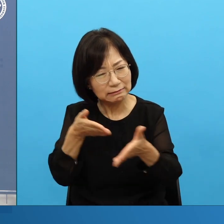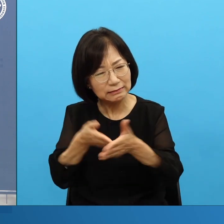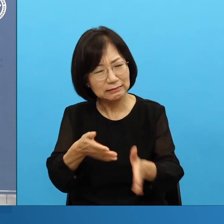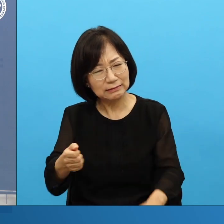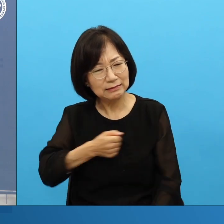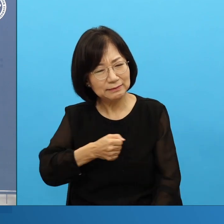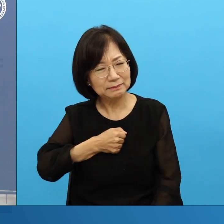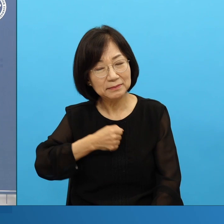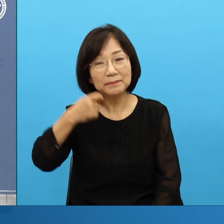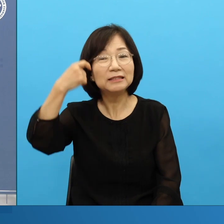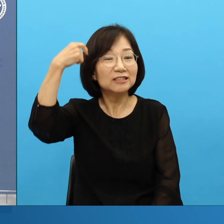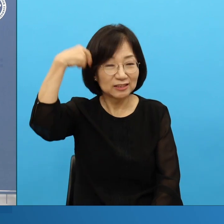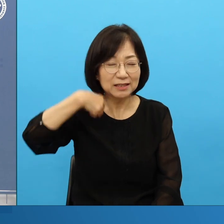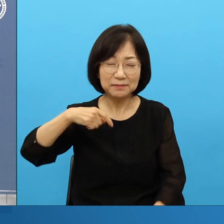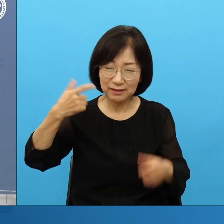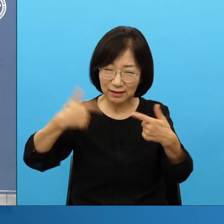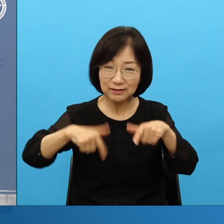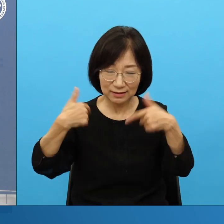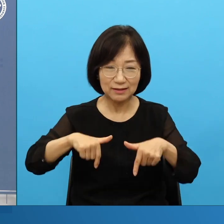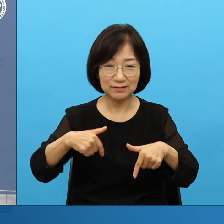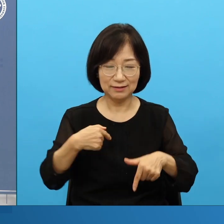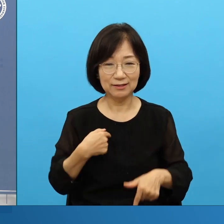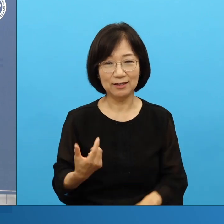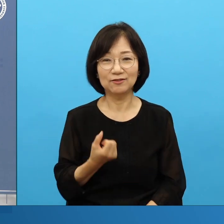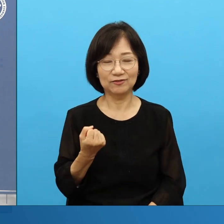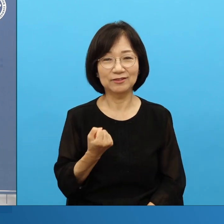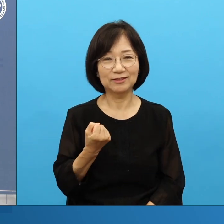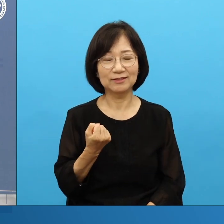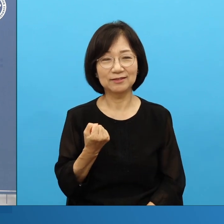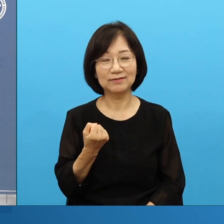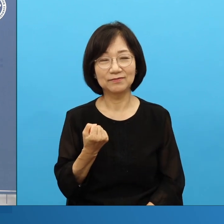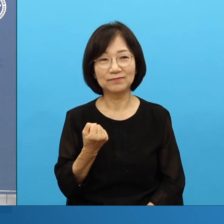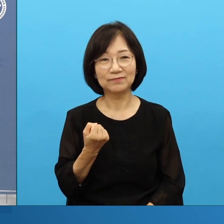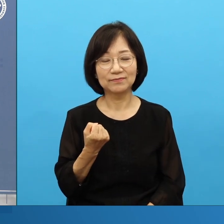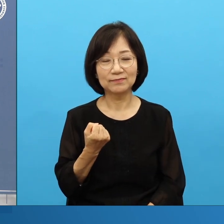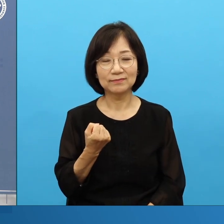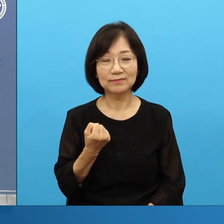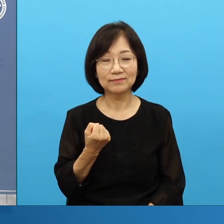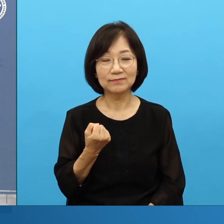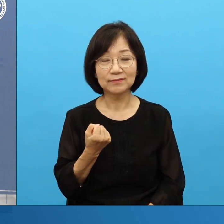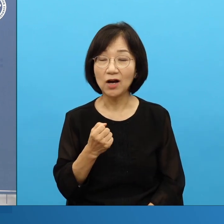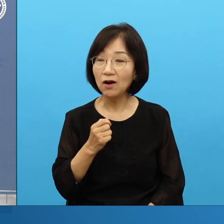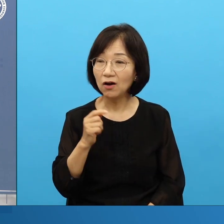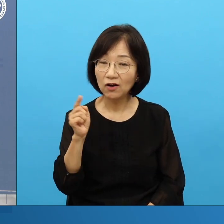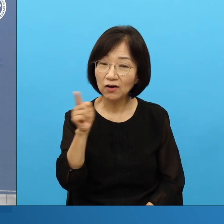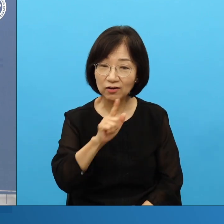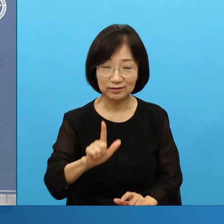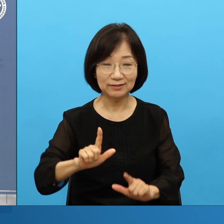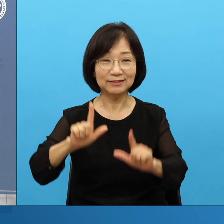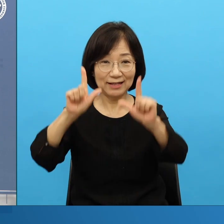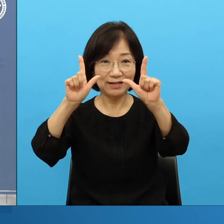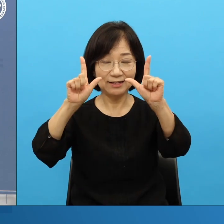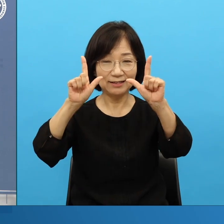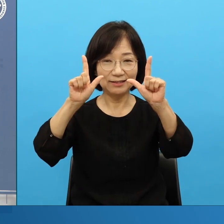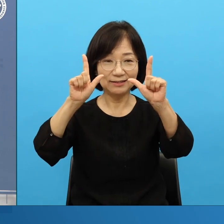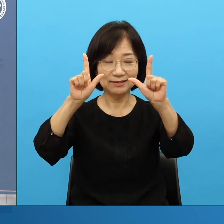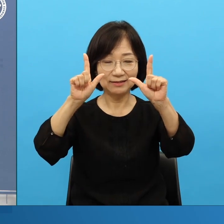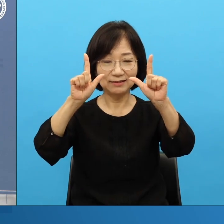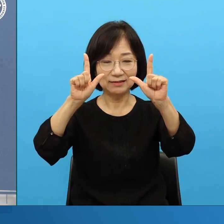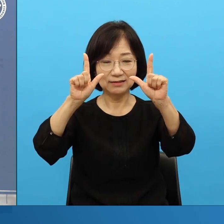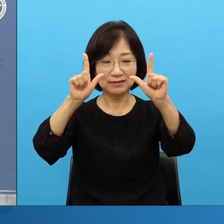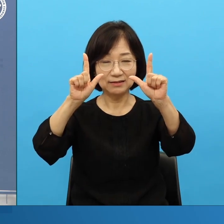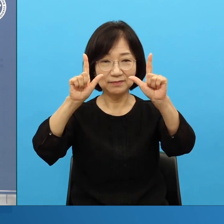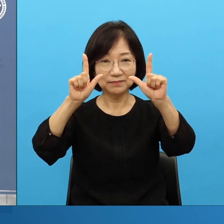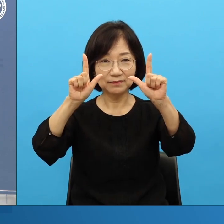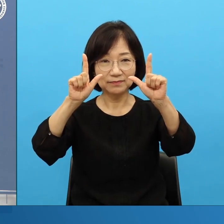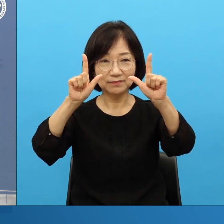did work for me in the past, but I always felt that nothing was working for me. 그러던 어느 날이었습니다. But then one day, 내가 뭐 대단한 걸 할 수 있는 그런 능력도